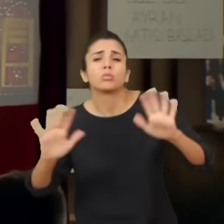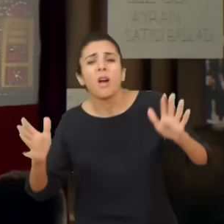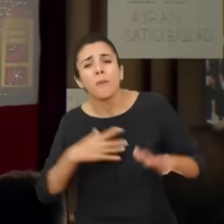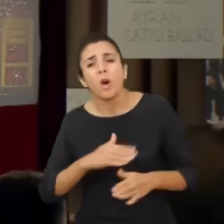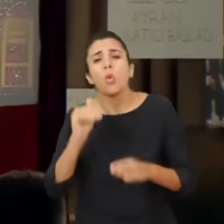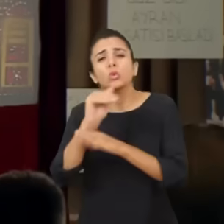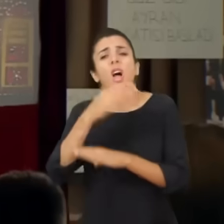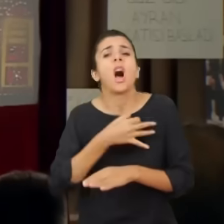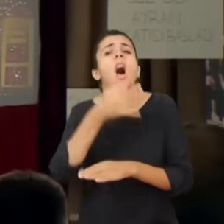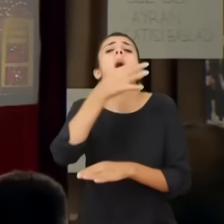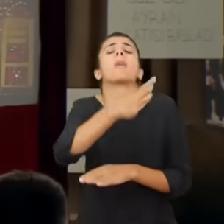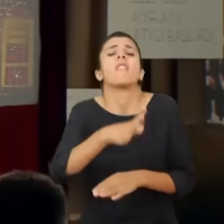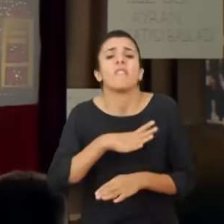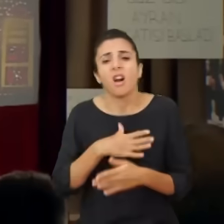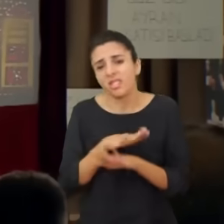haber vereyim hemen.